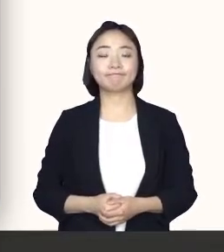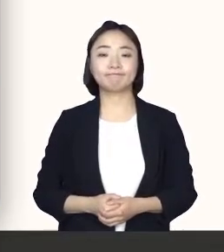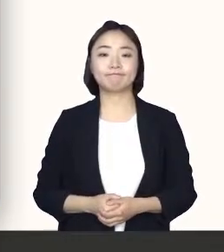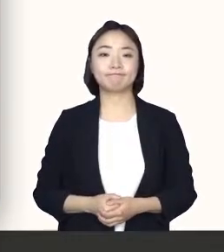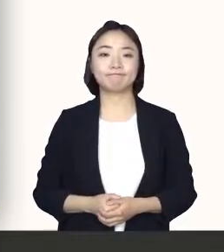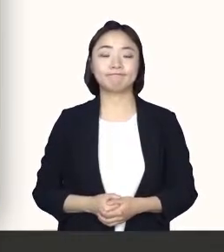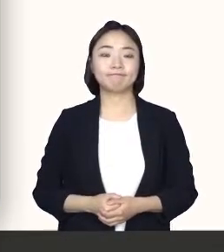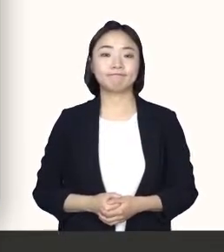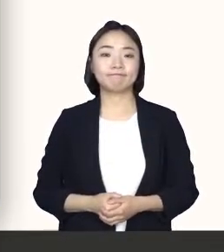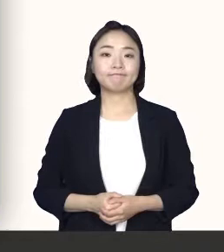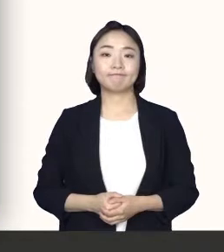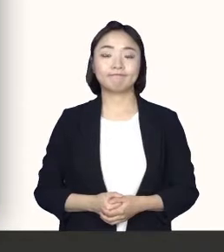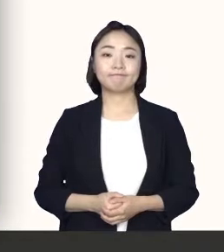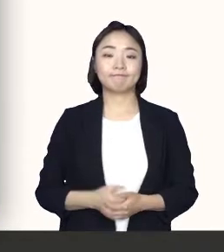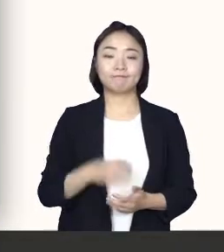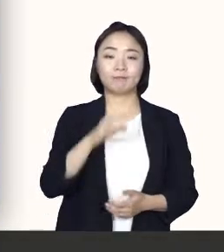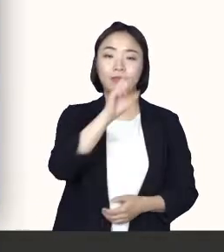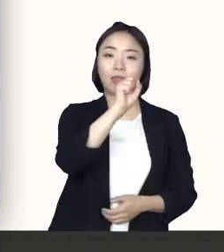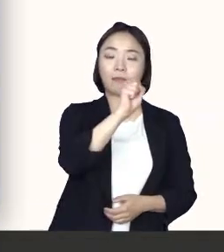1048-68입니다.